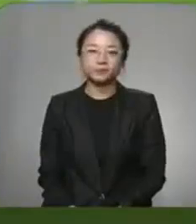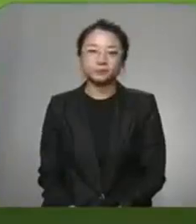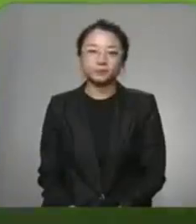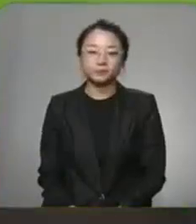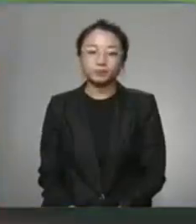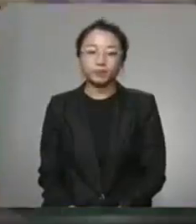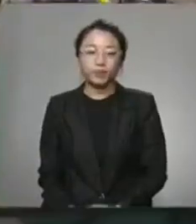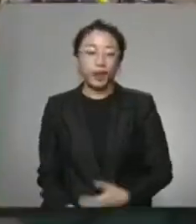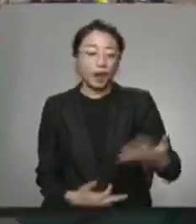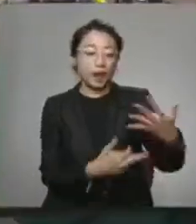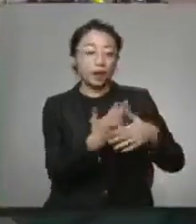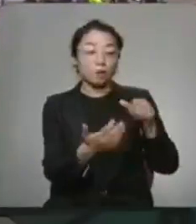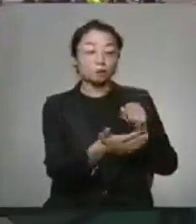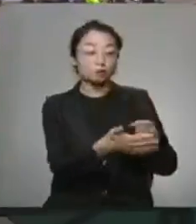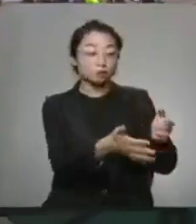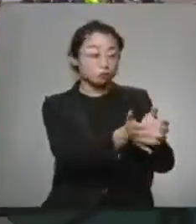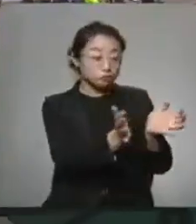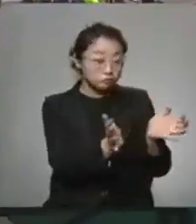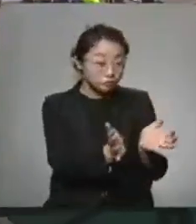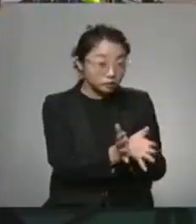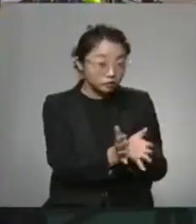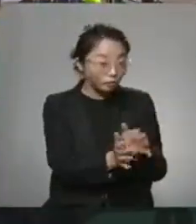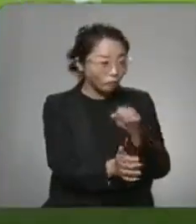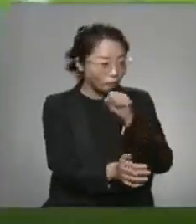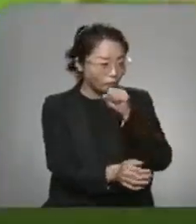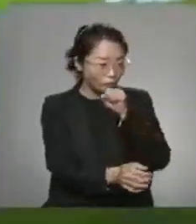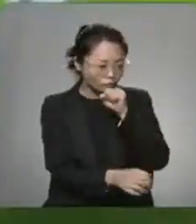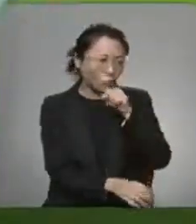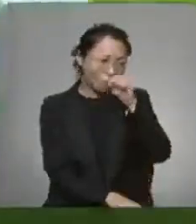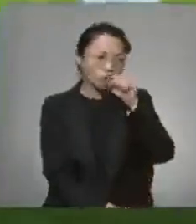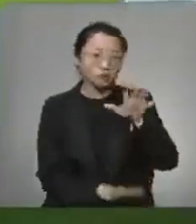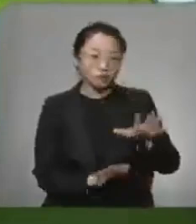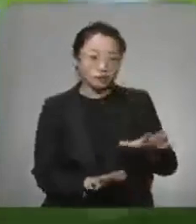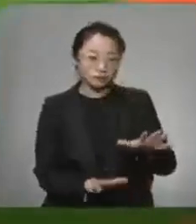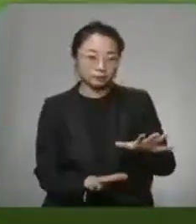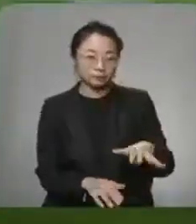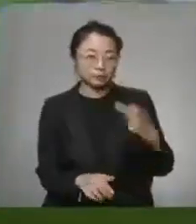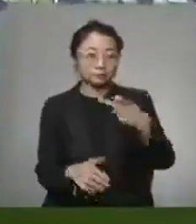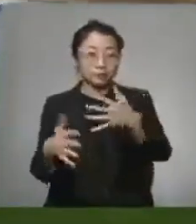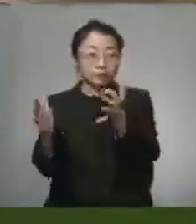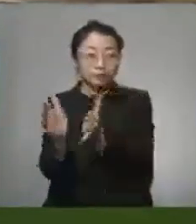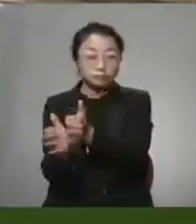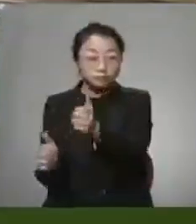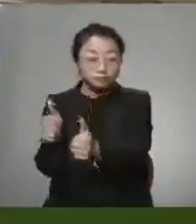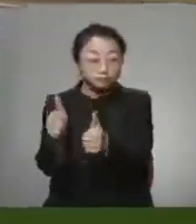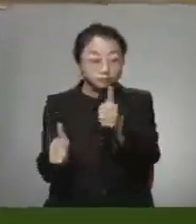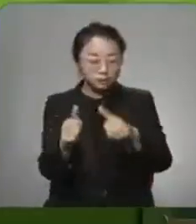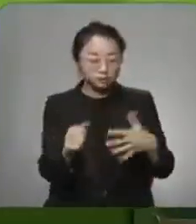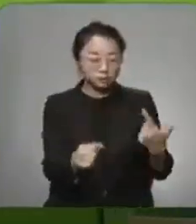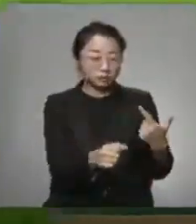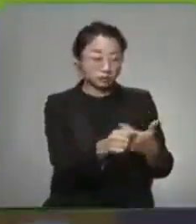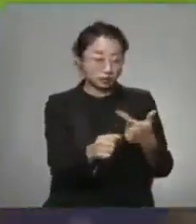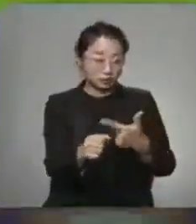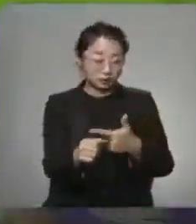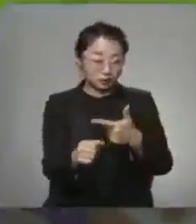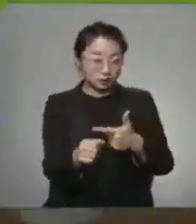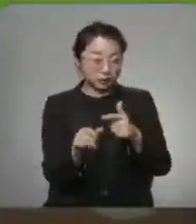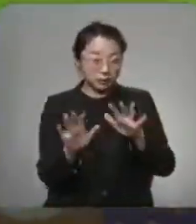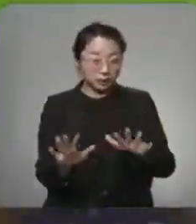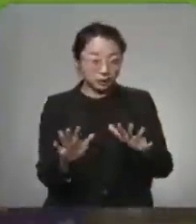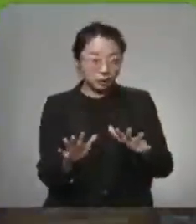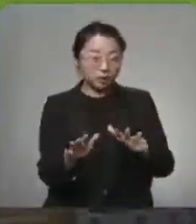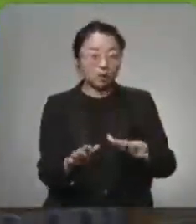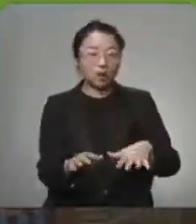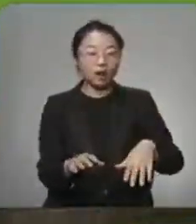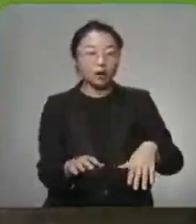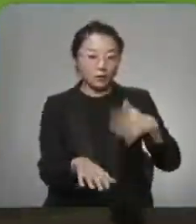최근 강원FC는 좋은 경기력을 보이고 있습니다. K1 리그 12개 팀 가운데 상위 6개 팀이 포함되는 파이널